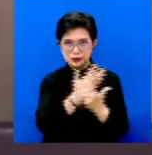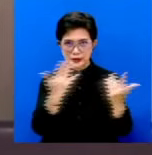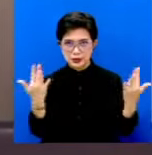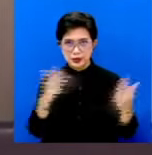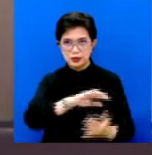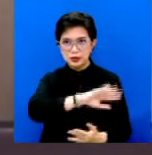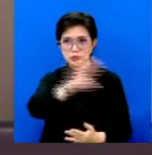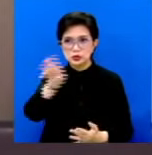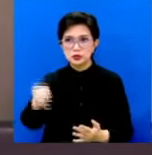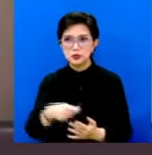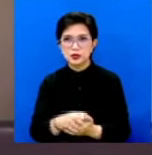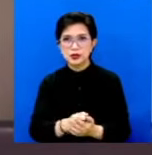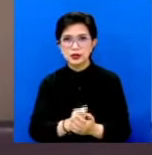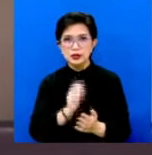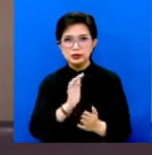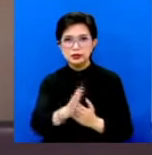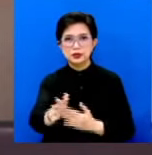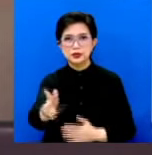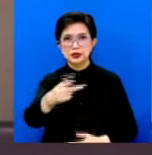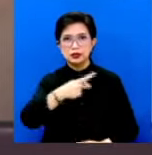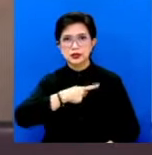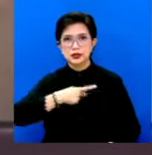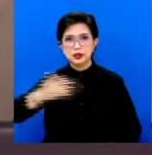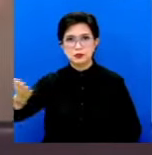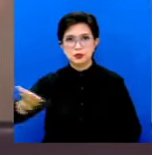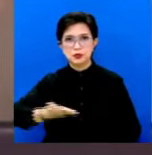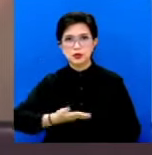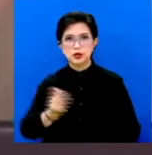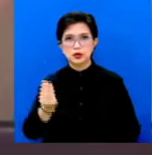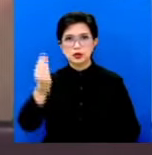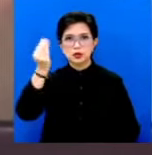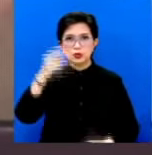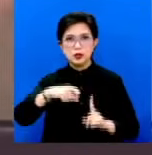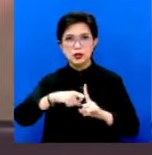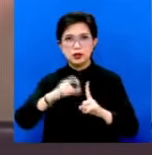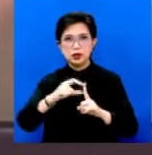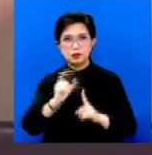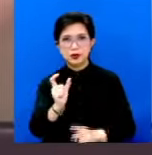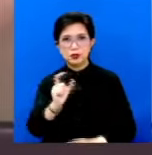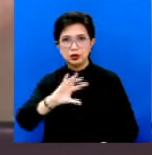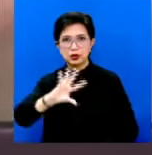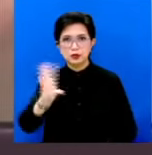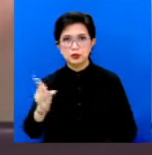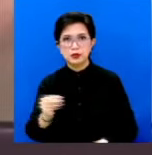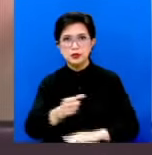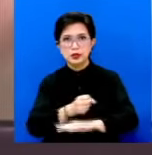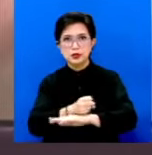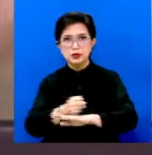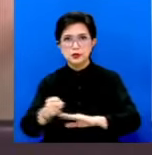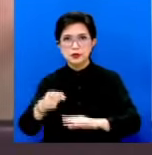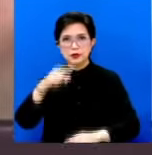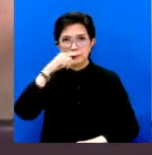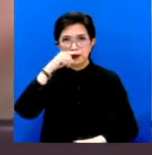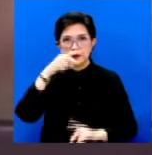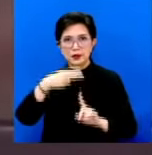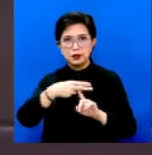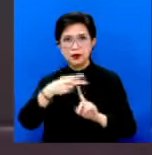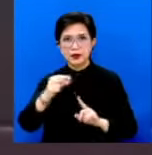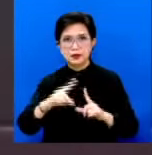Selanjutnya kami akan mengundang Ketua KPU Kabupaten Sorong Bapak Franky Duit